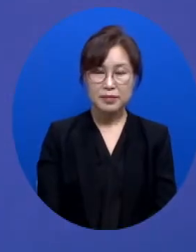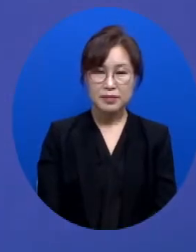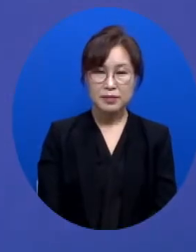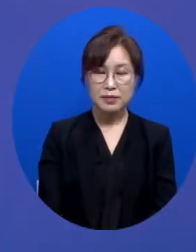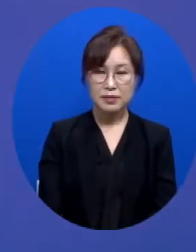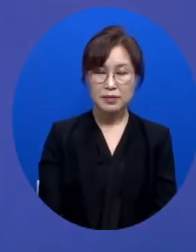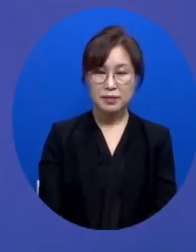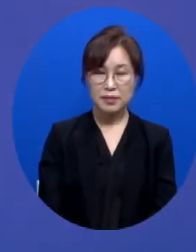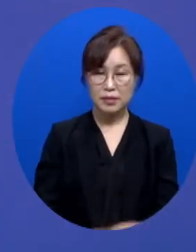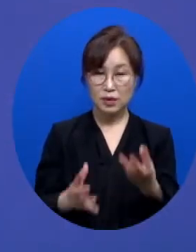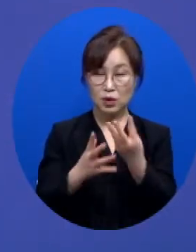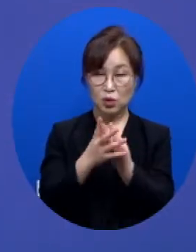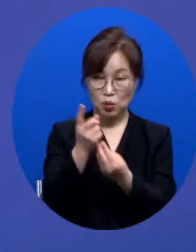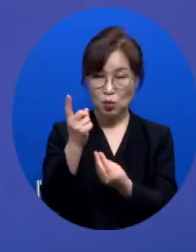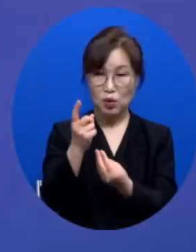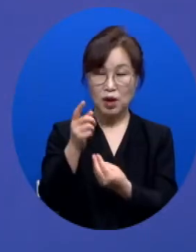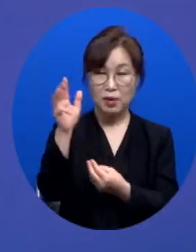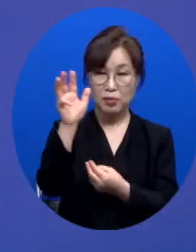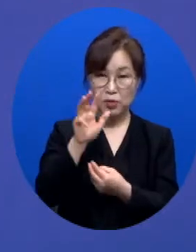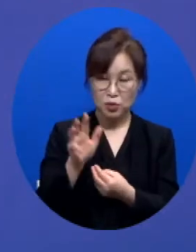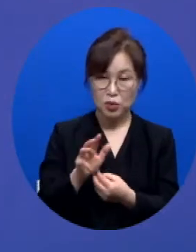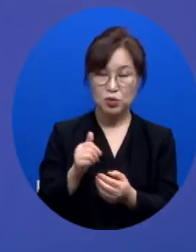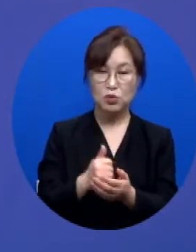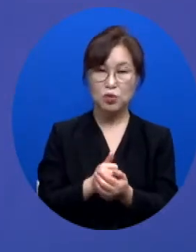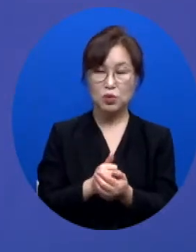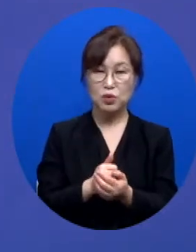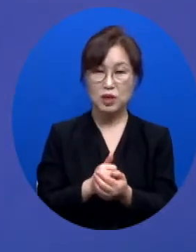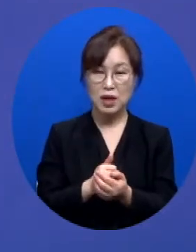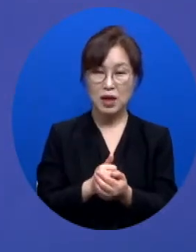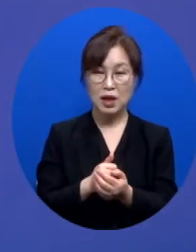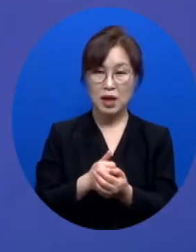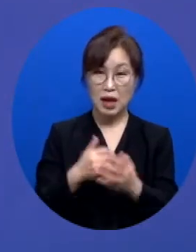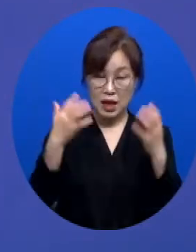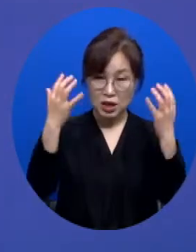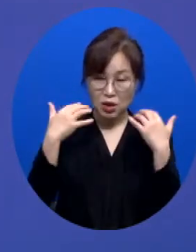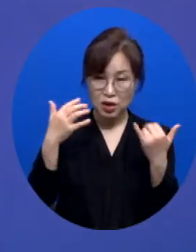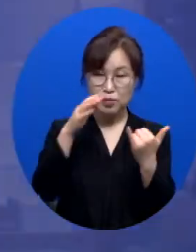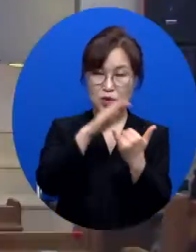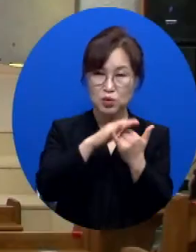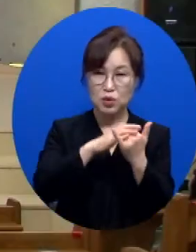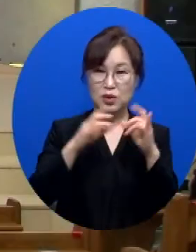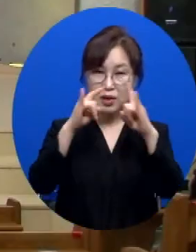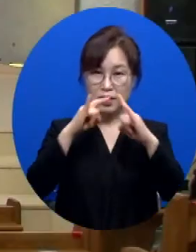대한예수교장로회 통합용천노회가 2021년 여름 청소년 캠프를 열었습니다.